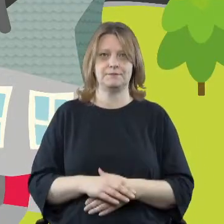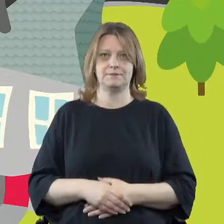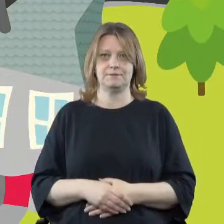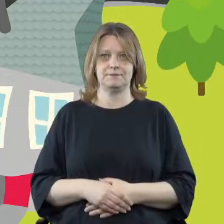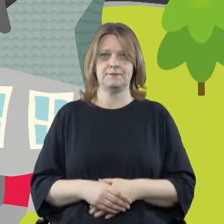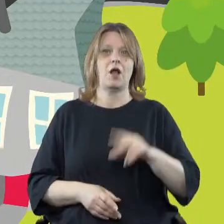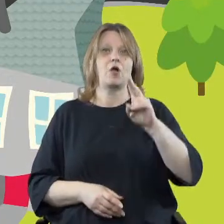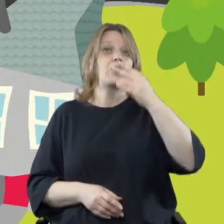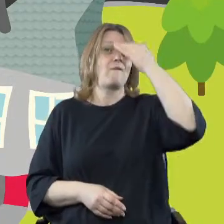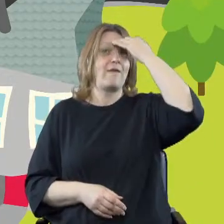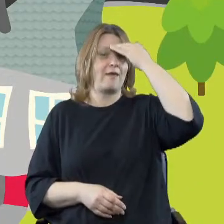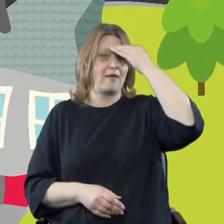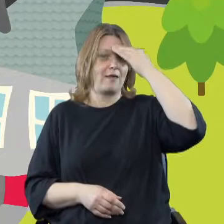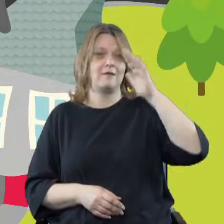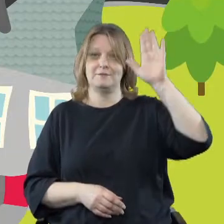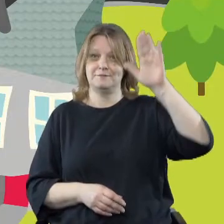Kto wie, rączka w górę?